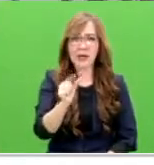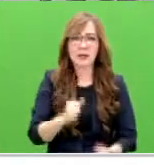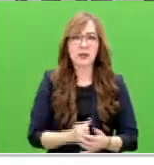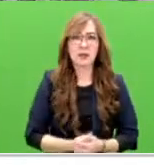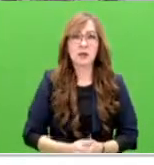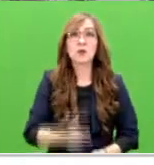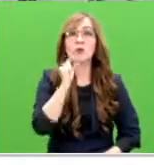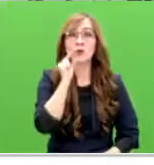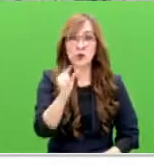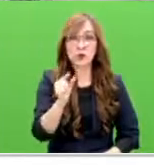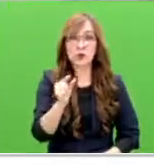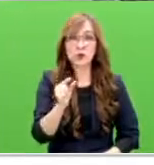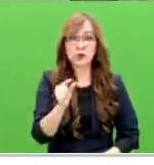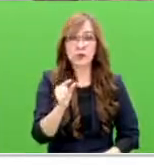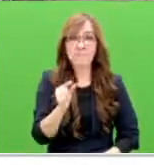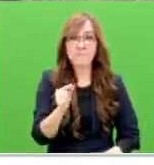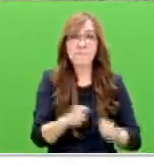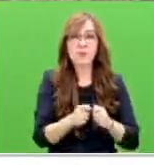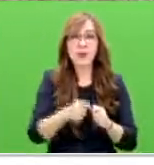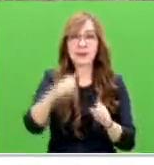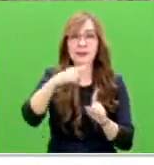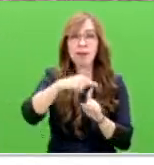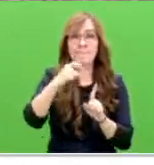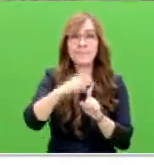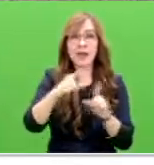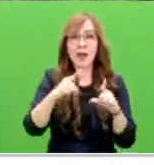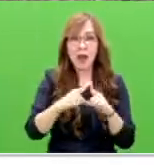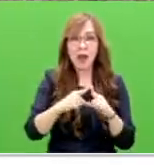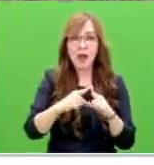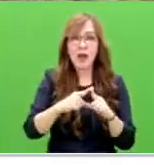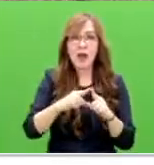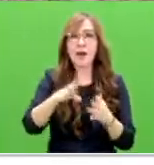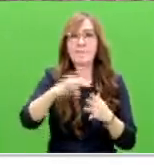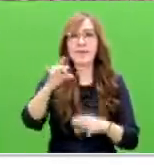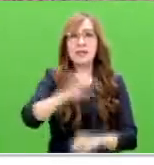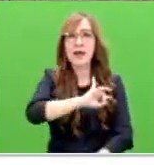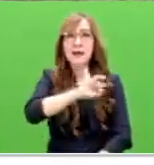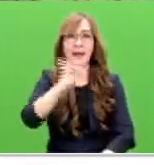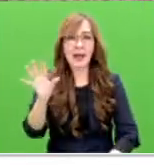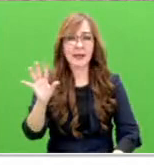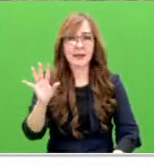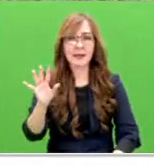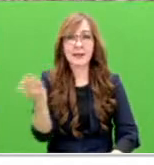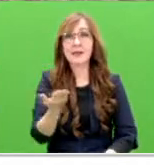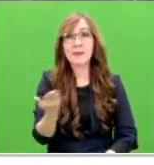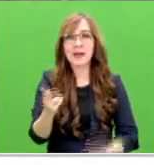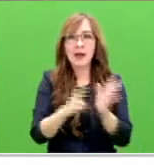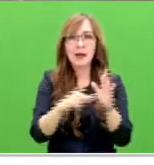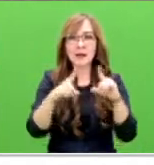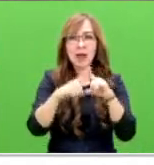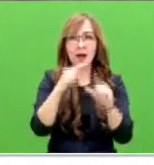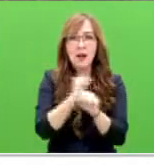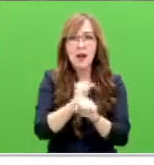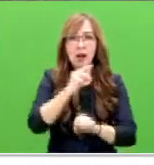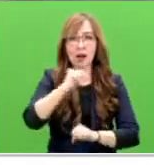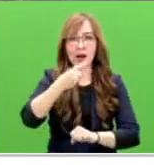untuk di TPA Negok Nangka di kawasan Nagrek untuk dijadikan alternatif untuk pengganti TPA Sarimukti ini. Mungkin itu sementara waktu,